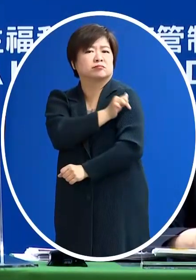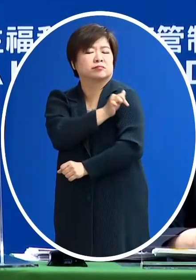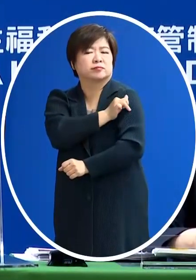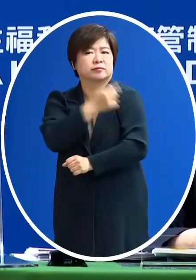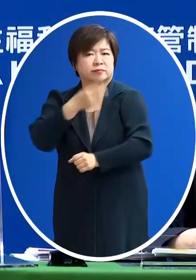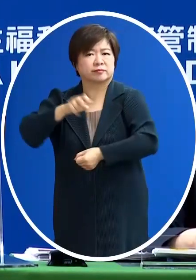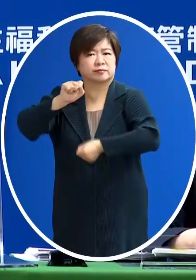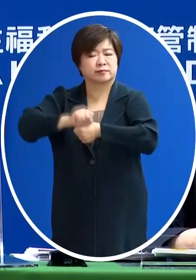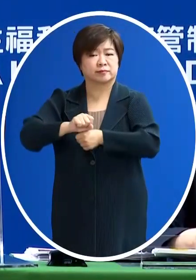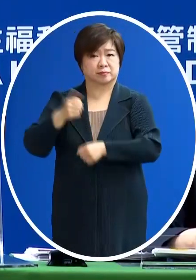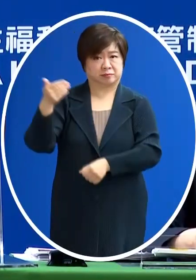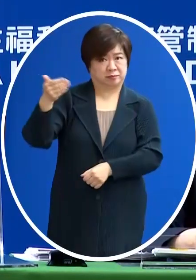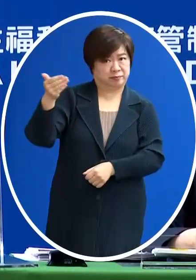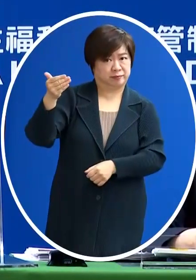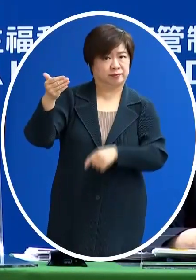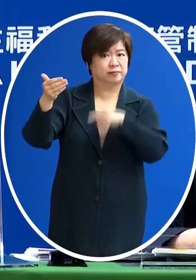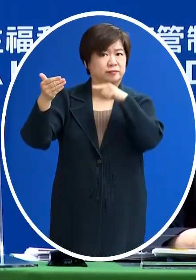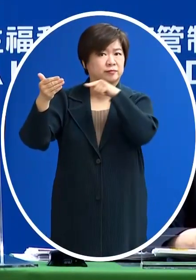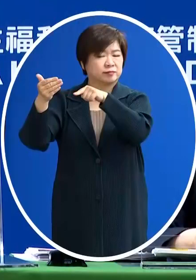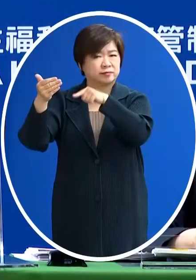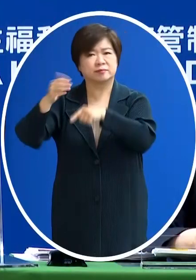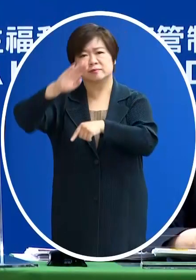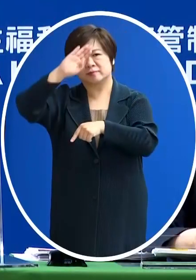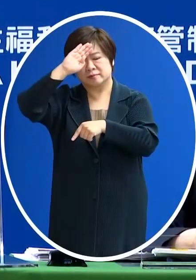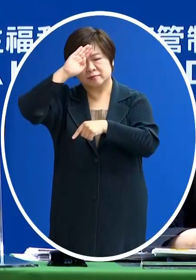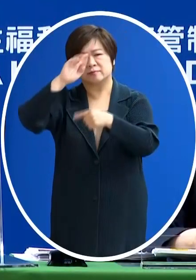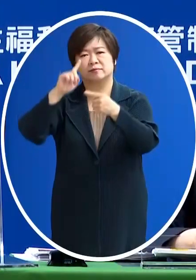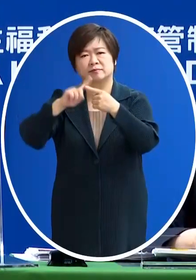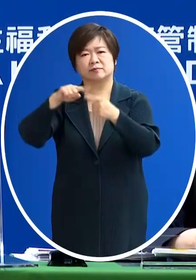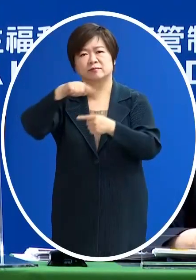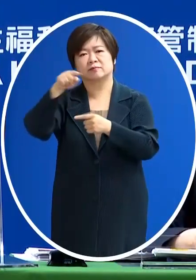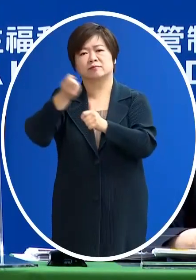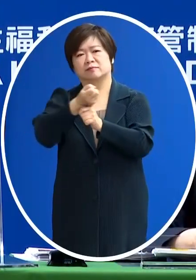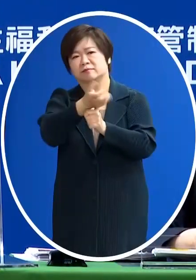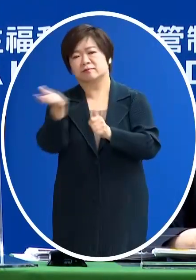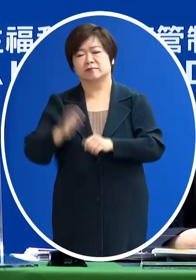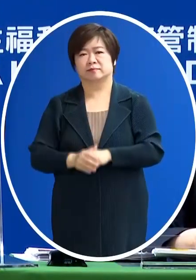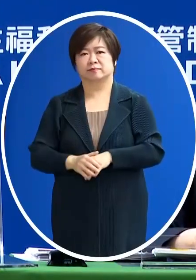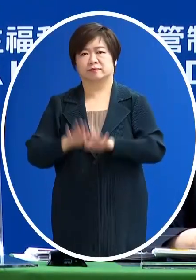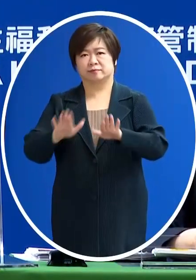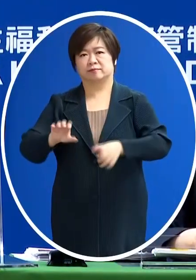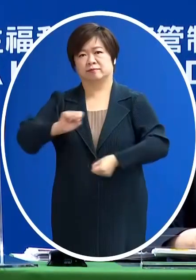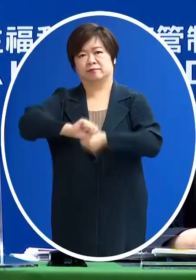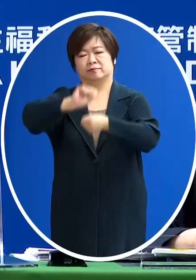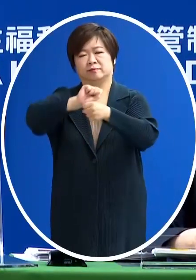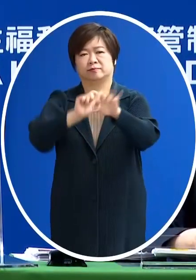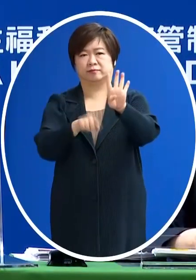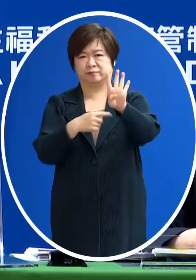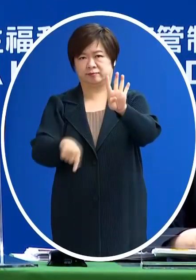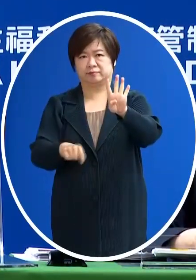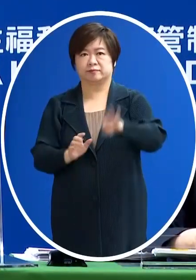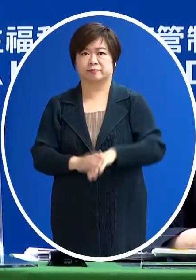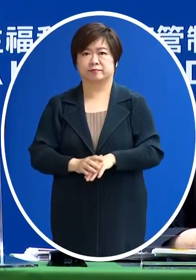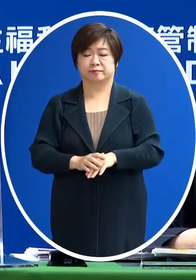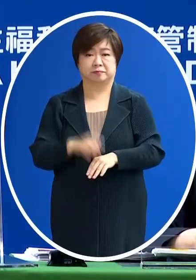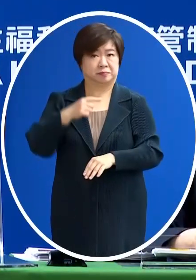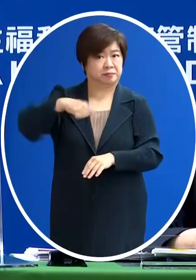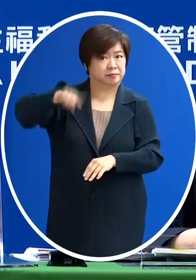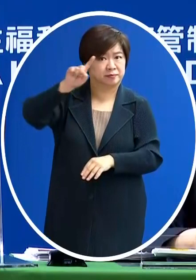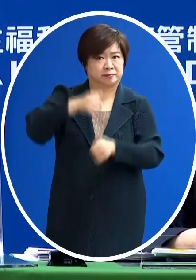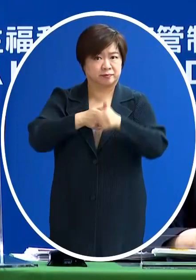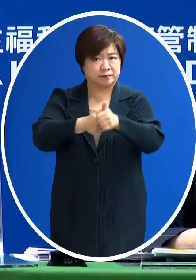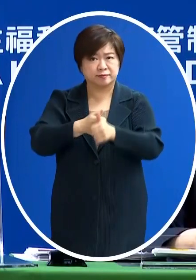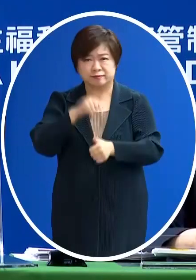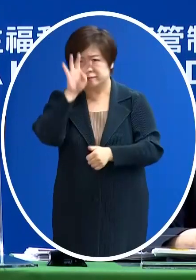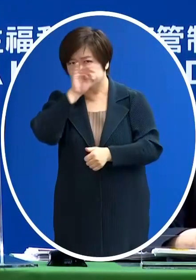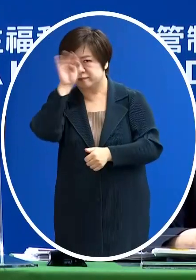加上9名的病患有确诊，今天又增加了4例。不过在上一波在查这九